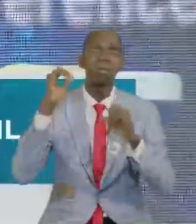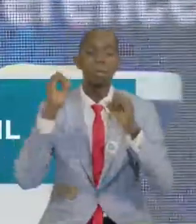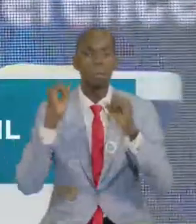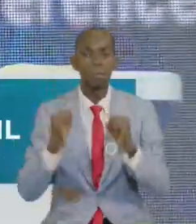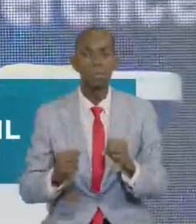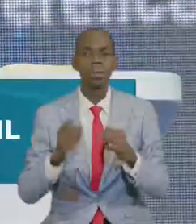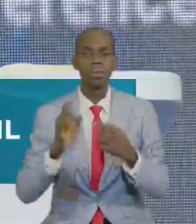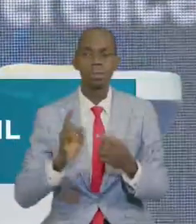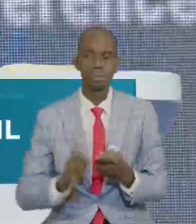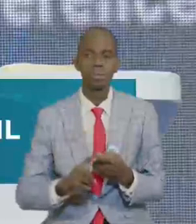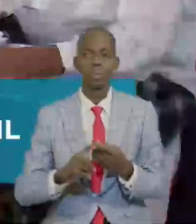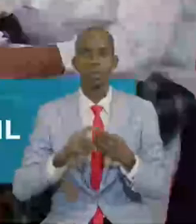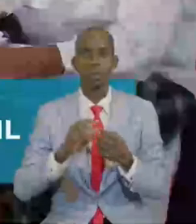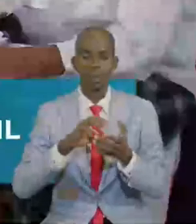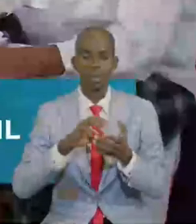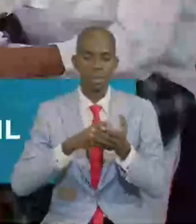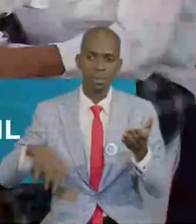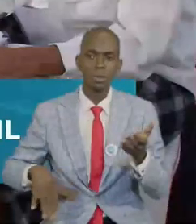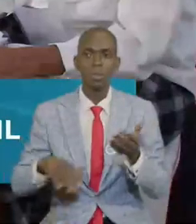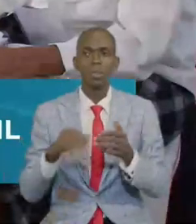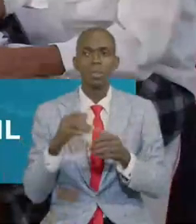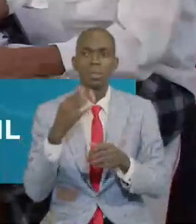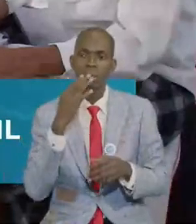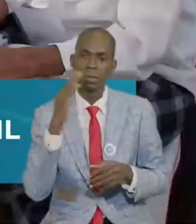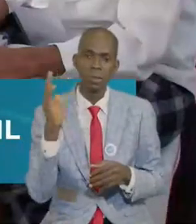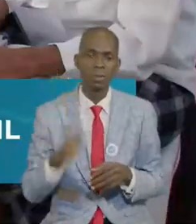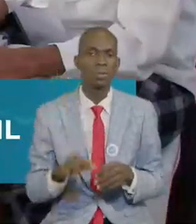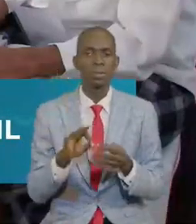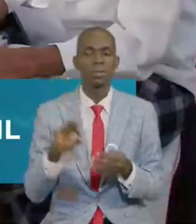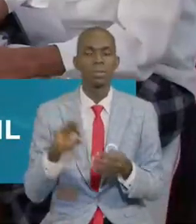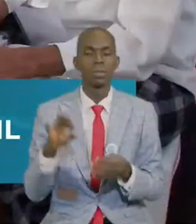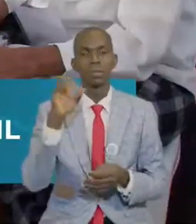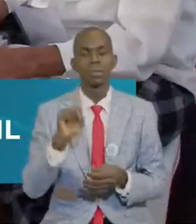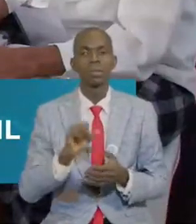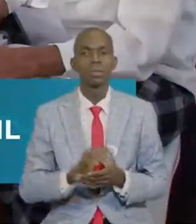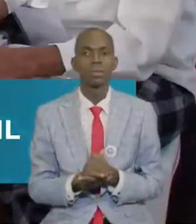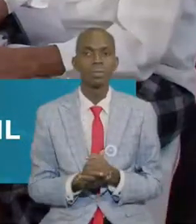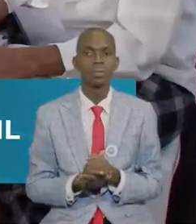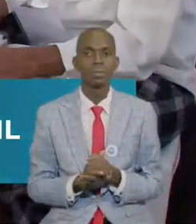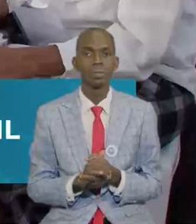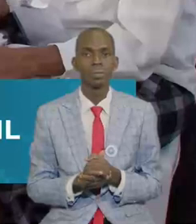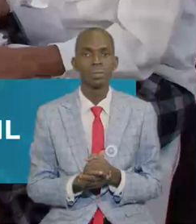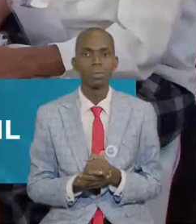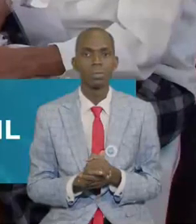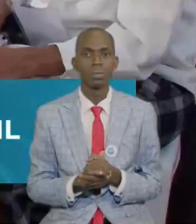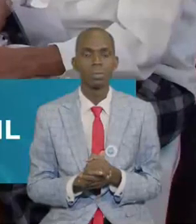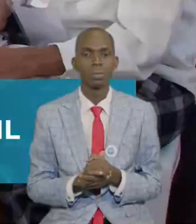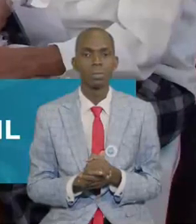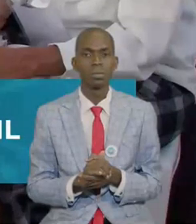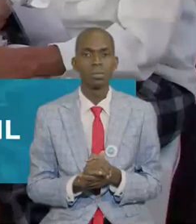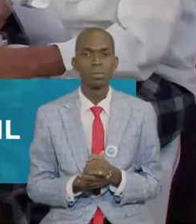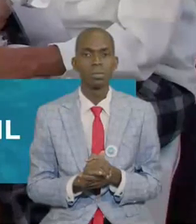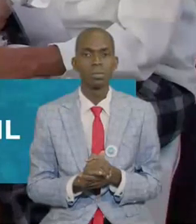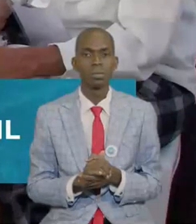to expel every evil spirit. Quatrièmement, la puissance explosive pour chasser